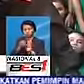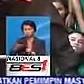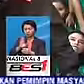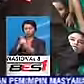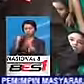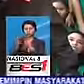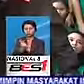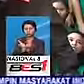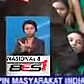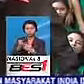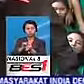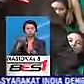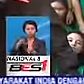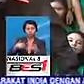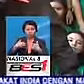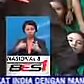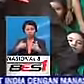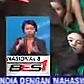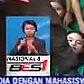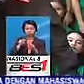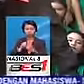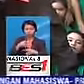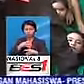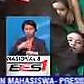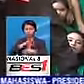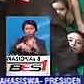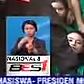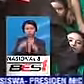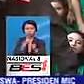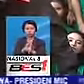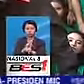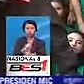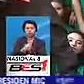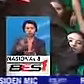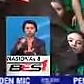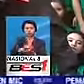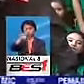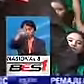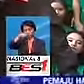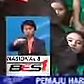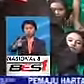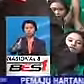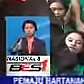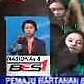budaya kontemporari yang mempunyai kelayak dan juga peminat di seluruh dunia Nurul Husna Bukhari untuk RTM